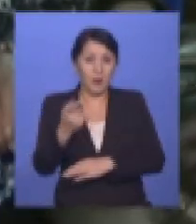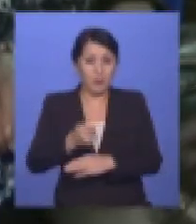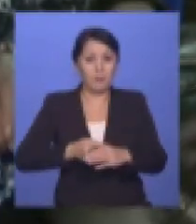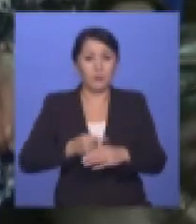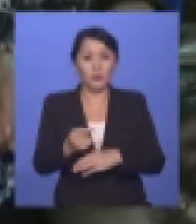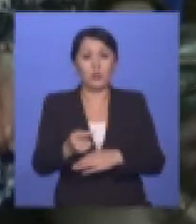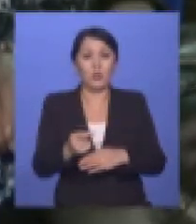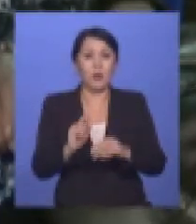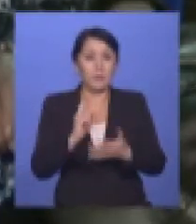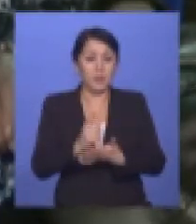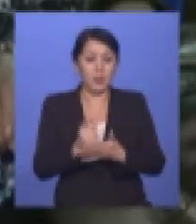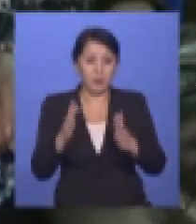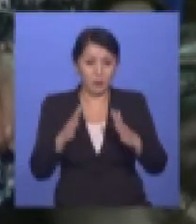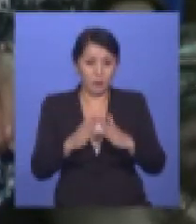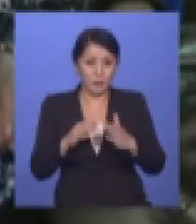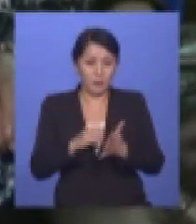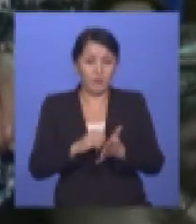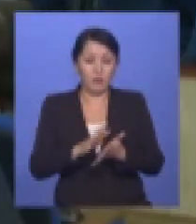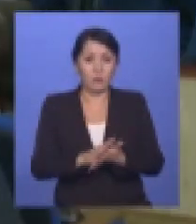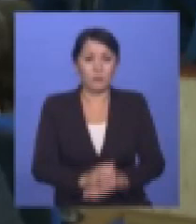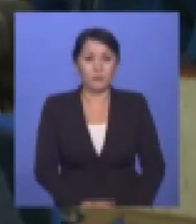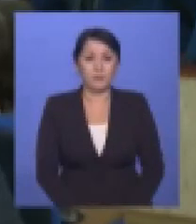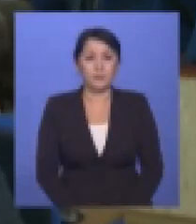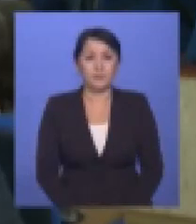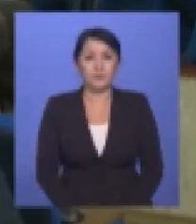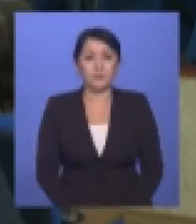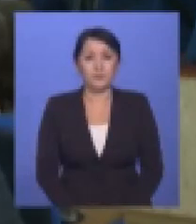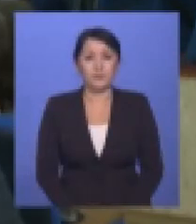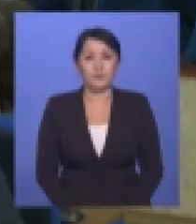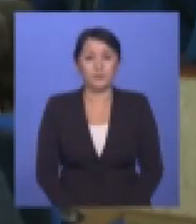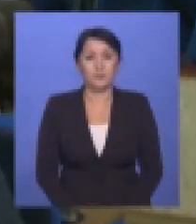баспаналарын қоюы қажет. Жансая Қайыпова, Илья Кудрюков, Михаил Казначеев, жаңалықтар қызметі.